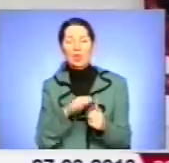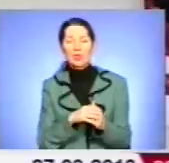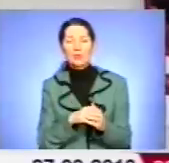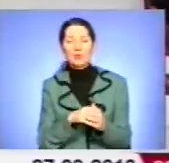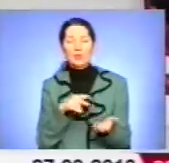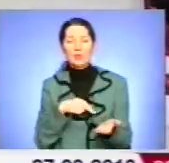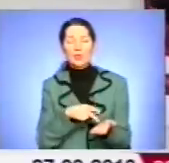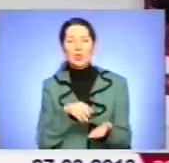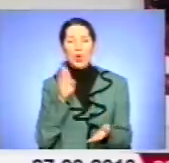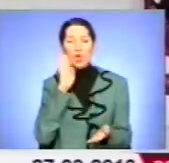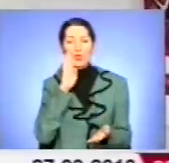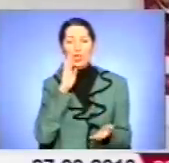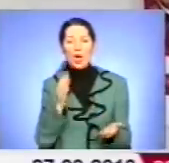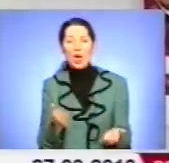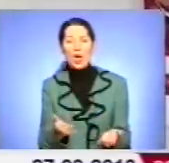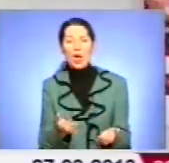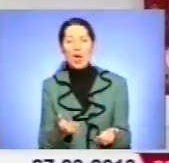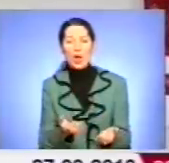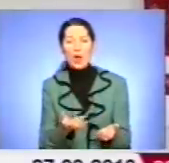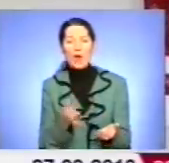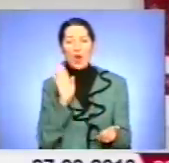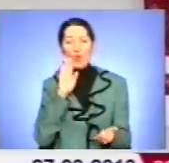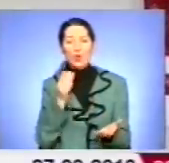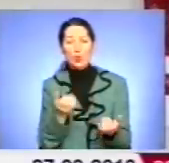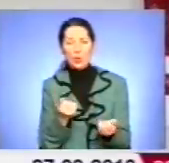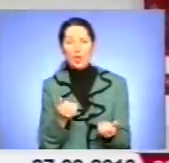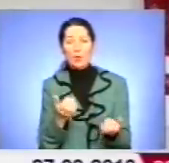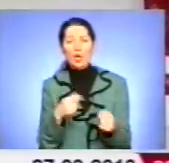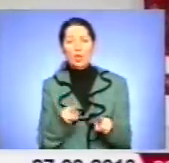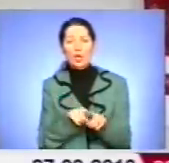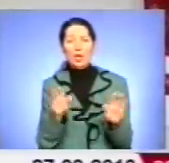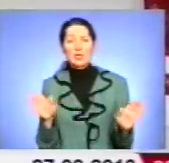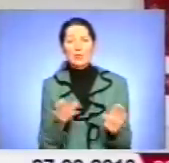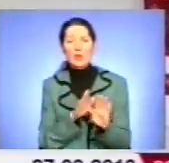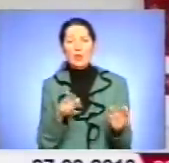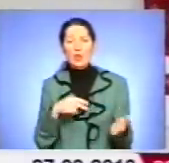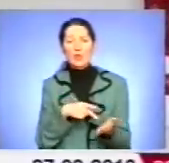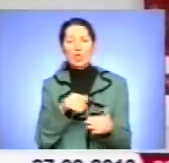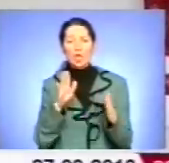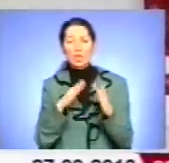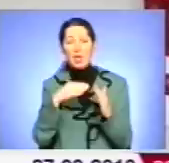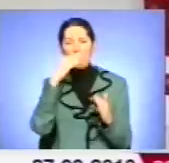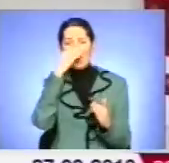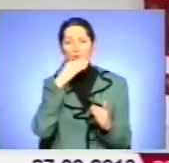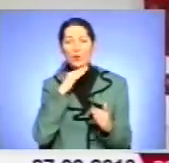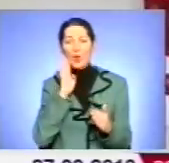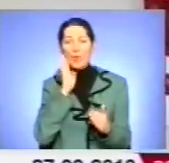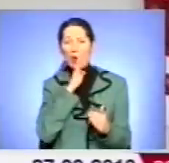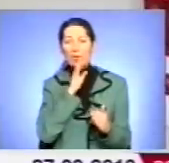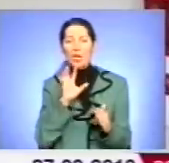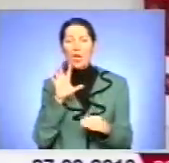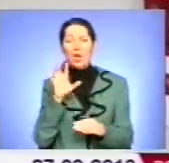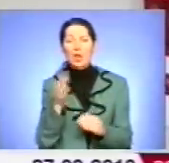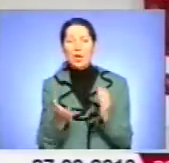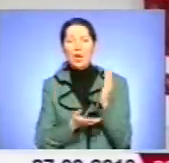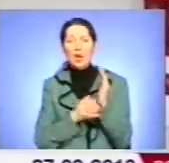дівча воду брати, браво заспівали. Вийшли з хати батько і мати, в садок погуляти,